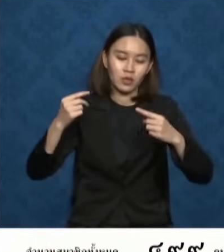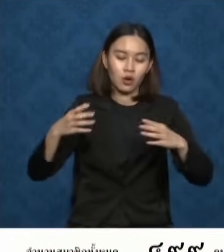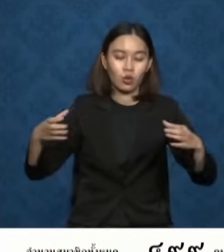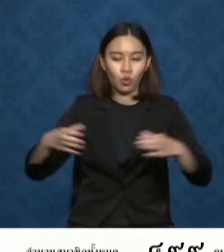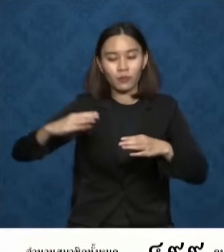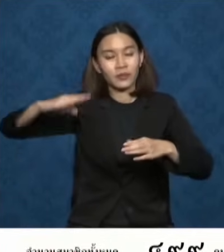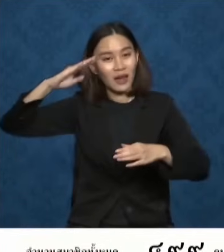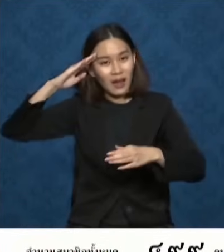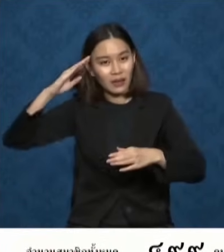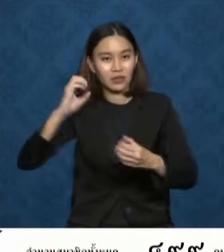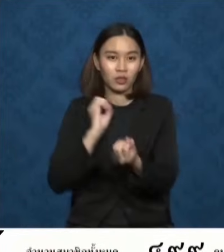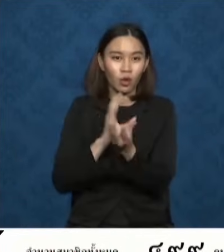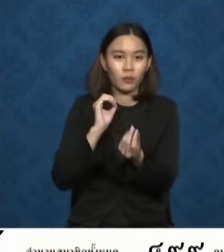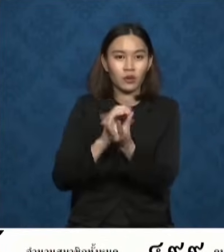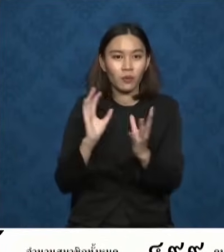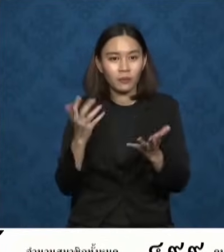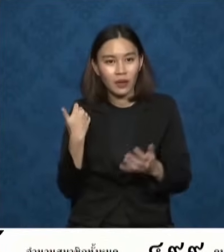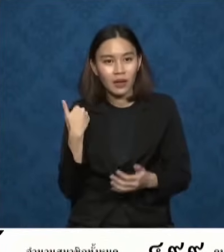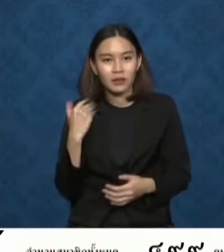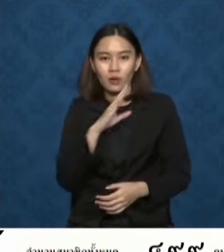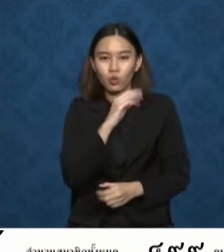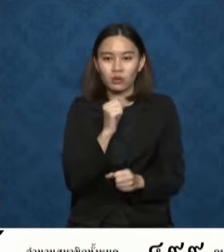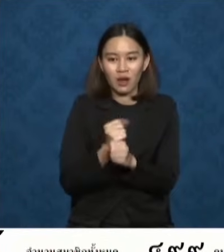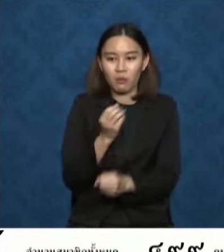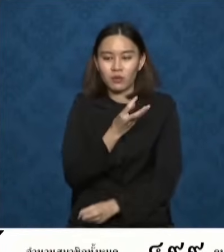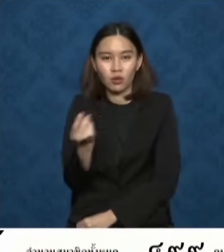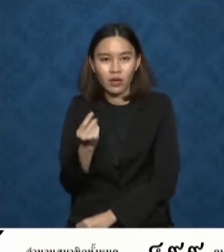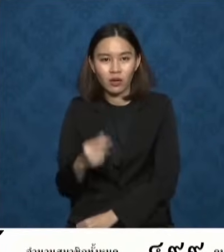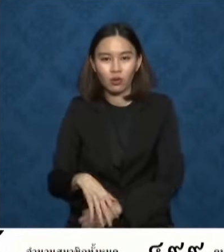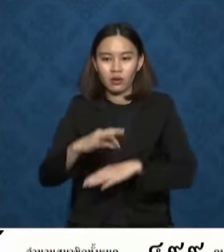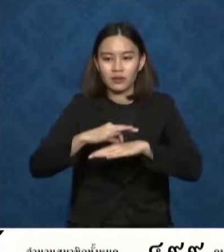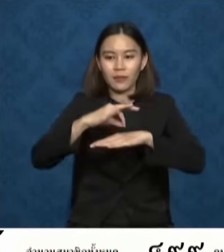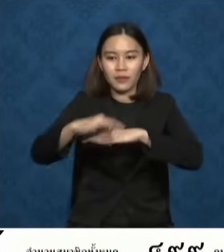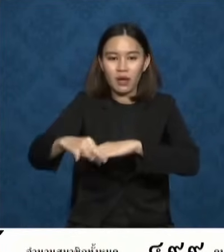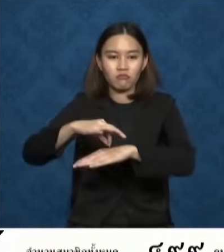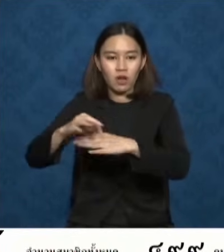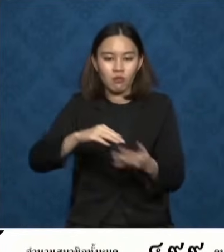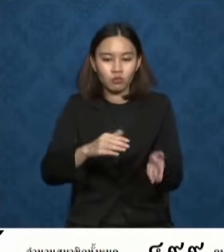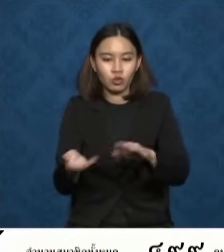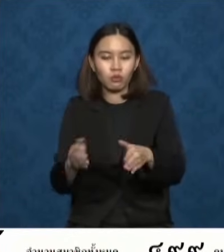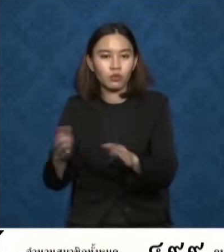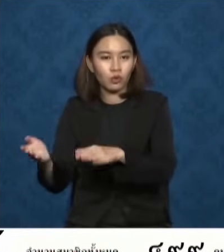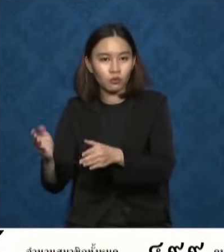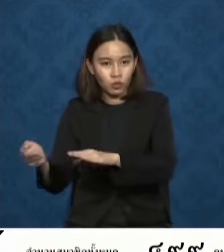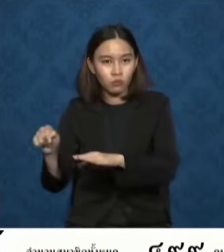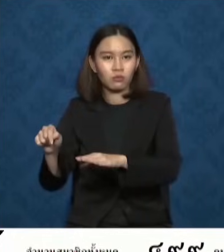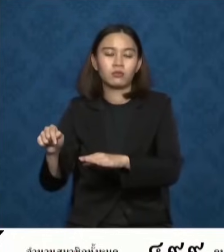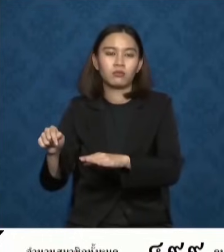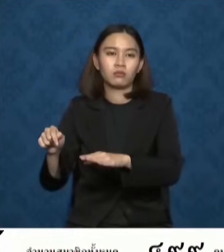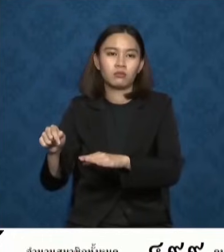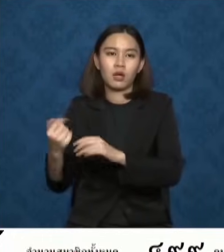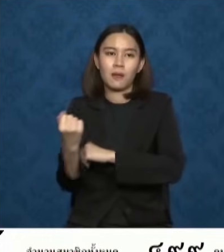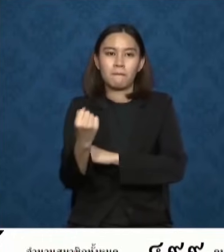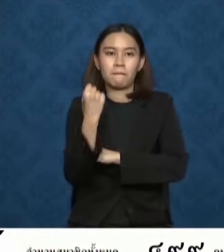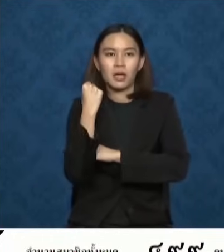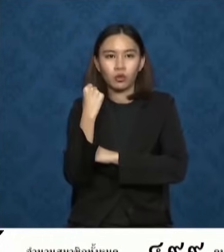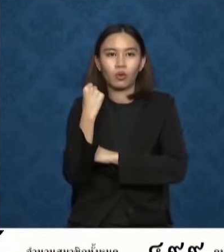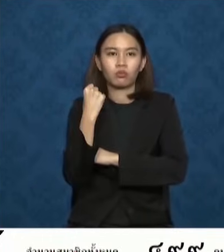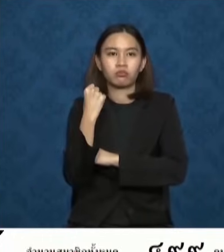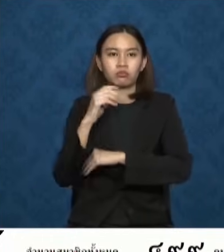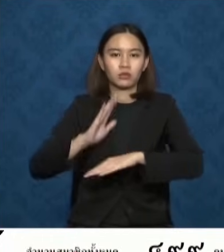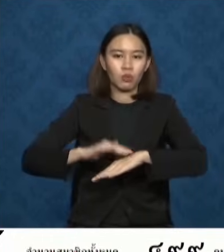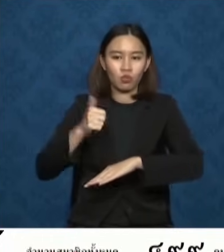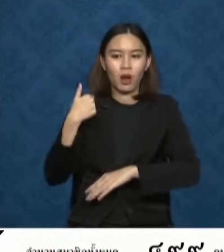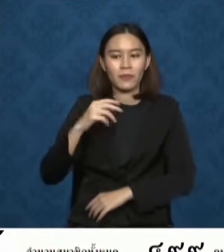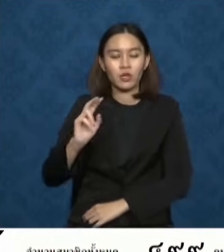พหรือไม่ถ้าเราไปปฏิรูปปุ๊บปั๊บปลดคนนั้นปลดคนนี้ยุบหน่วยนั้นหน่วยนี้เนี่ยความมั่นคงหรือศักยภาพมันอยู่